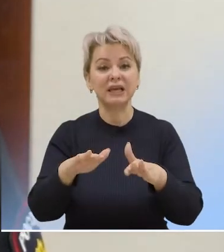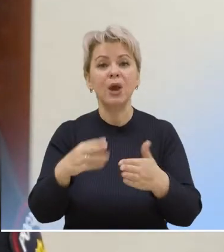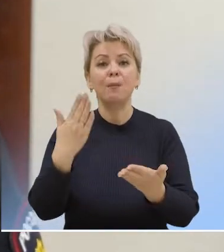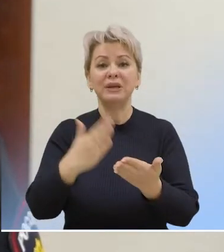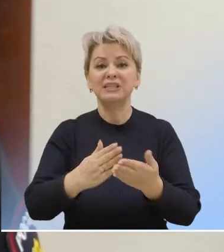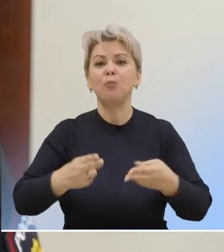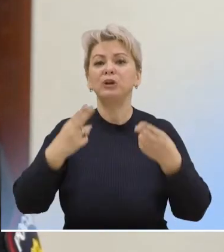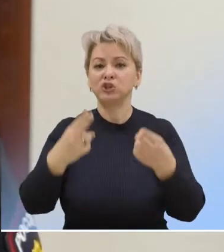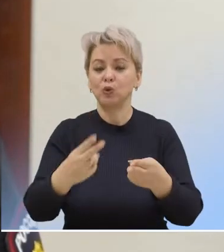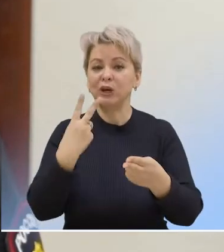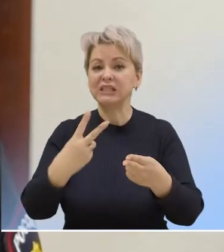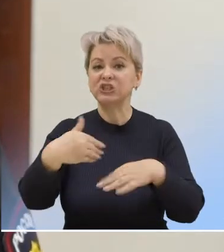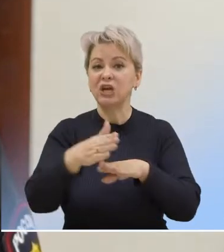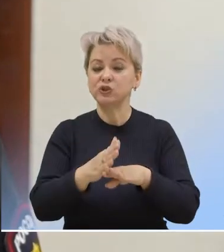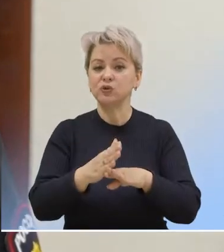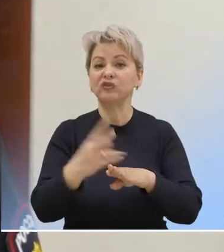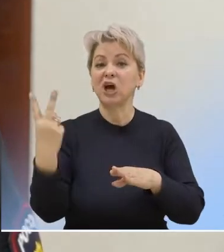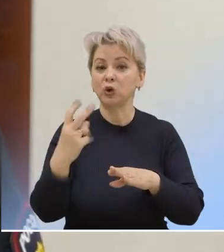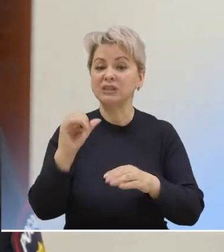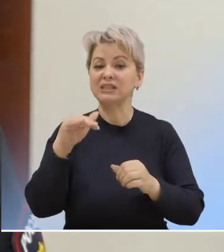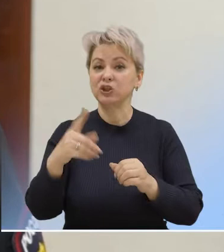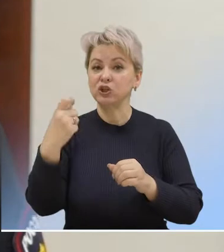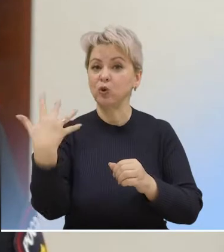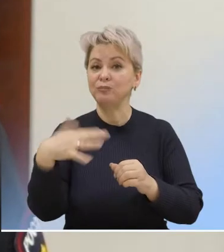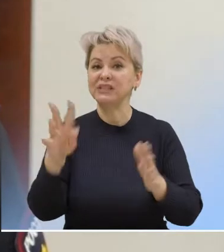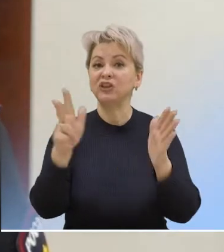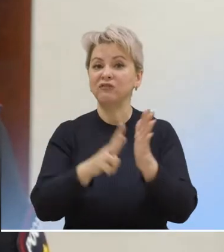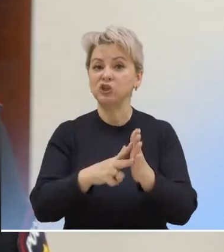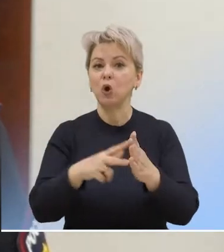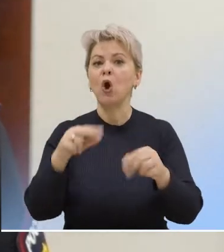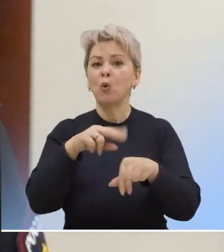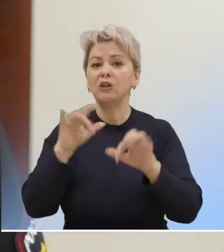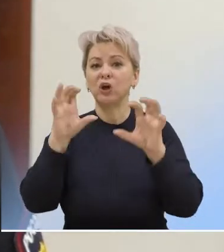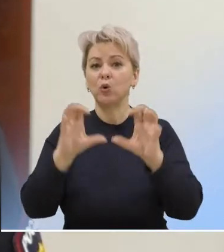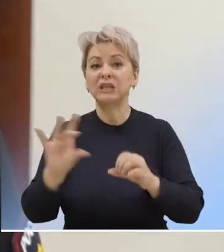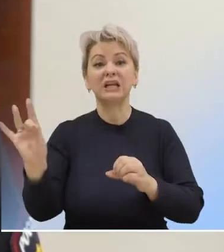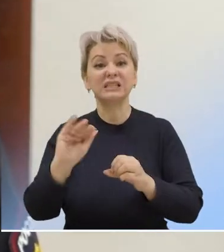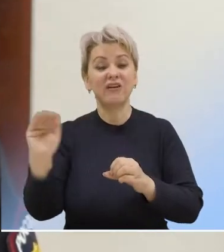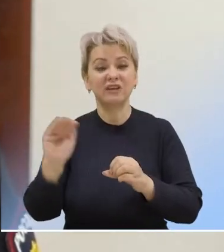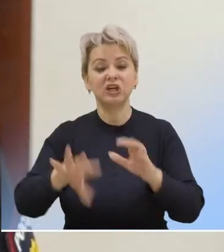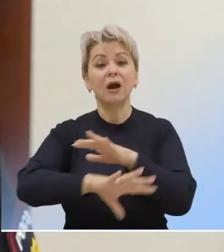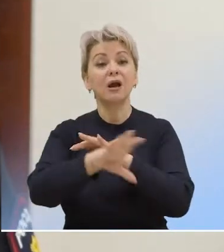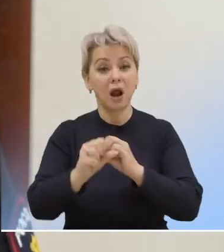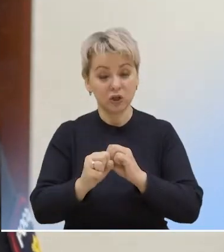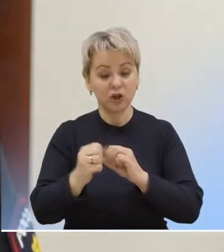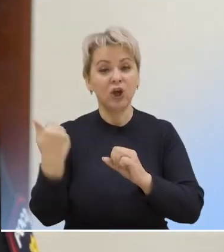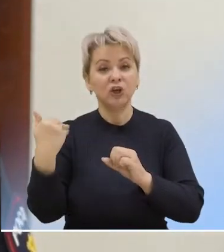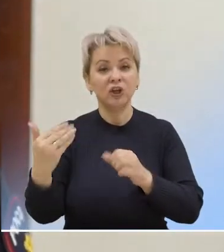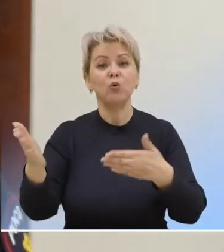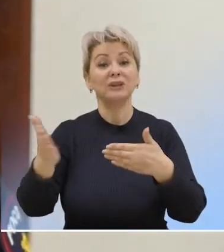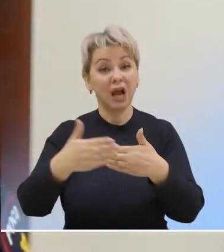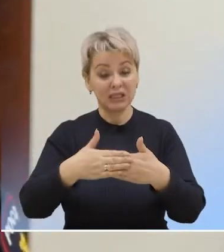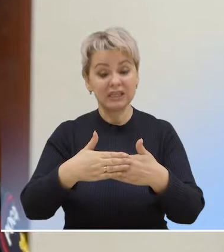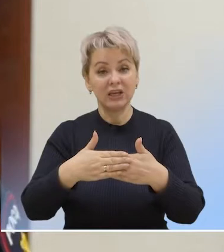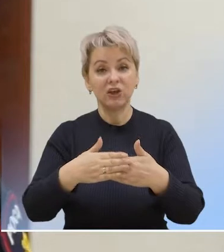по признакам преступления, предусмотренного частью 2 статьи 158 Уголовного кодекса Российской Федерации «Кража». Ему избрана